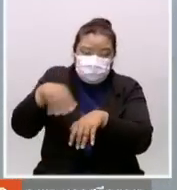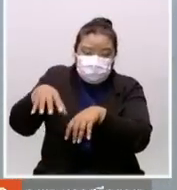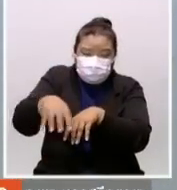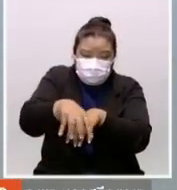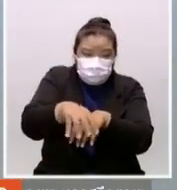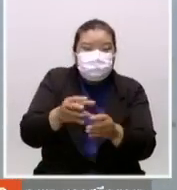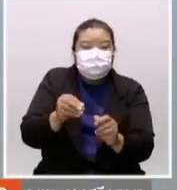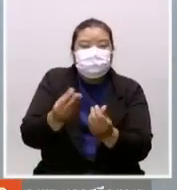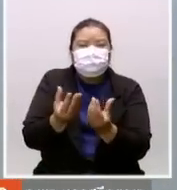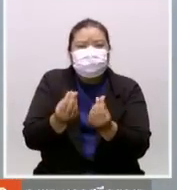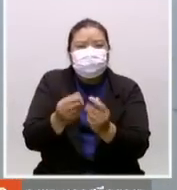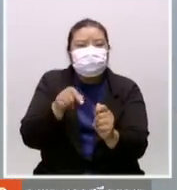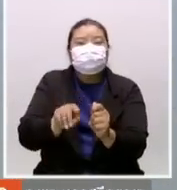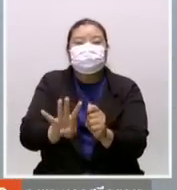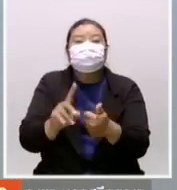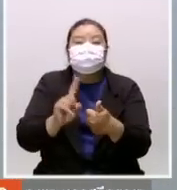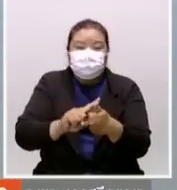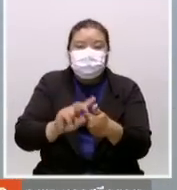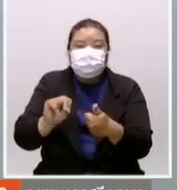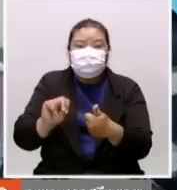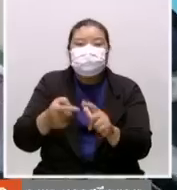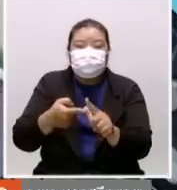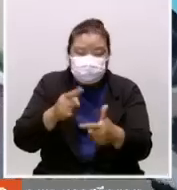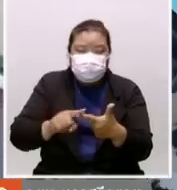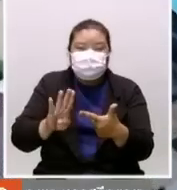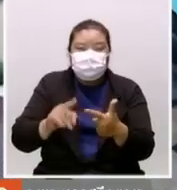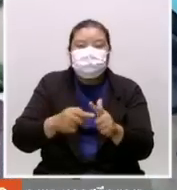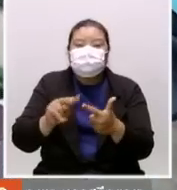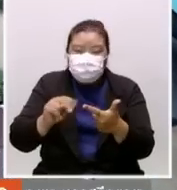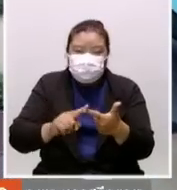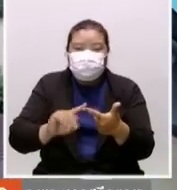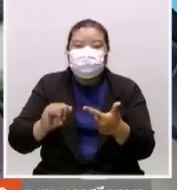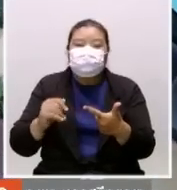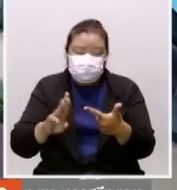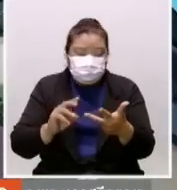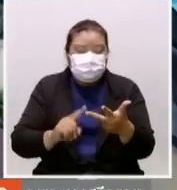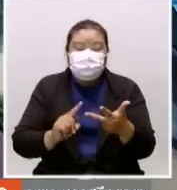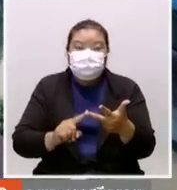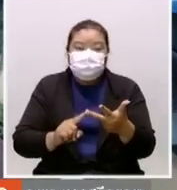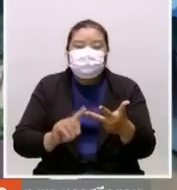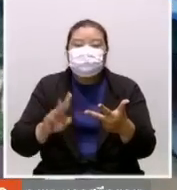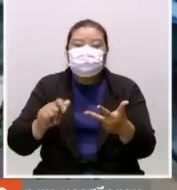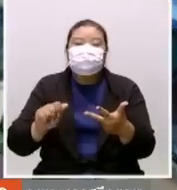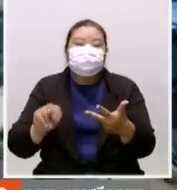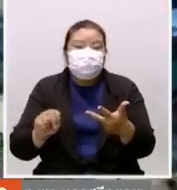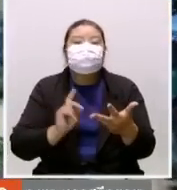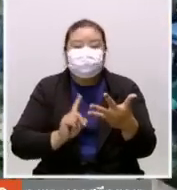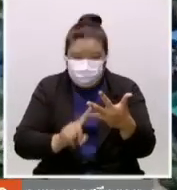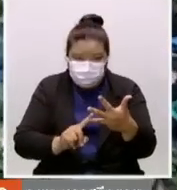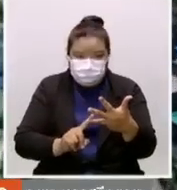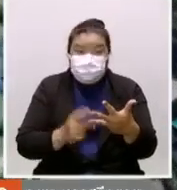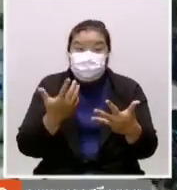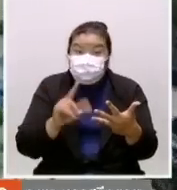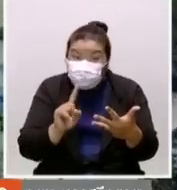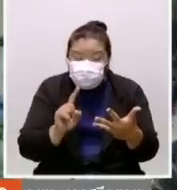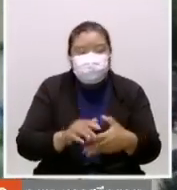ที่ลุ่มต่ำใน4อำเภอก็คืออำเภอเสนาอำเภอบางบานอำเภอบางไทรและอำเภอบางปะอินค่ะชาวบ้านก็ต้อง